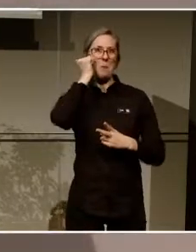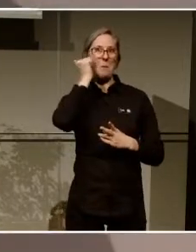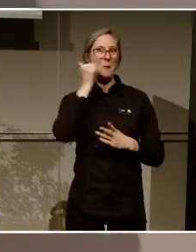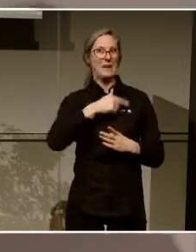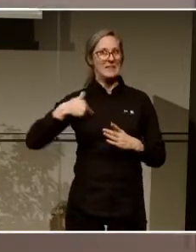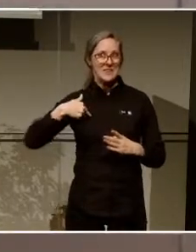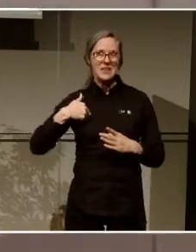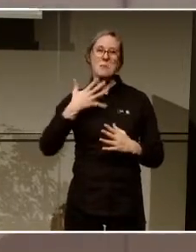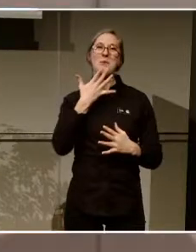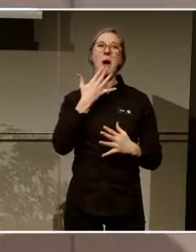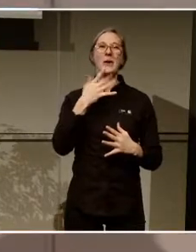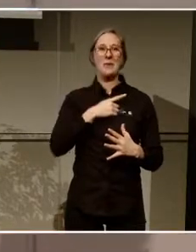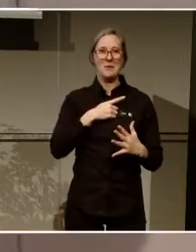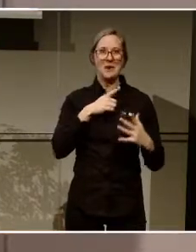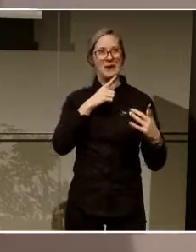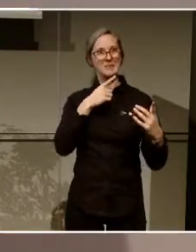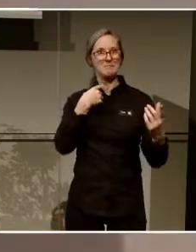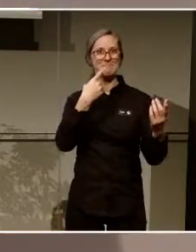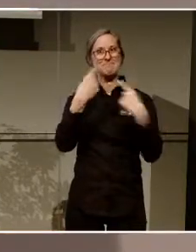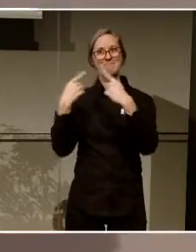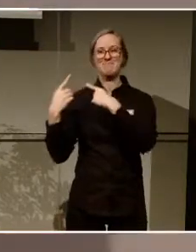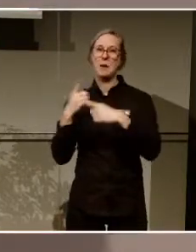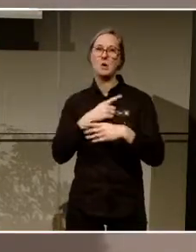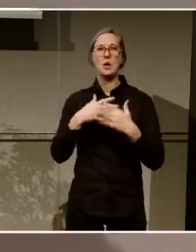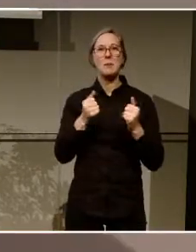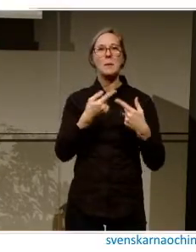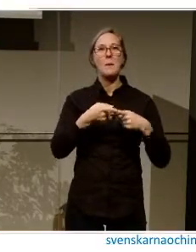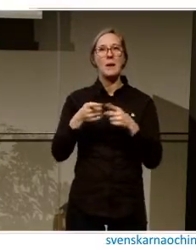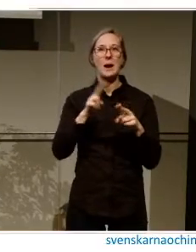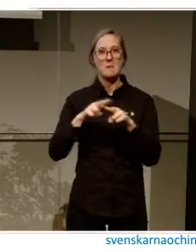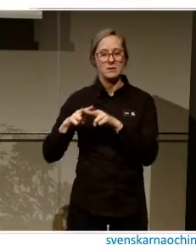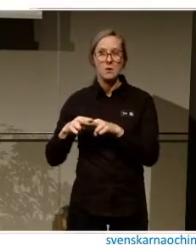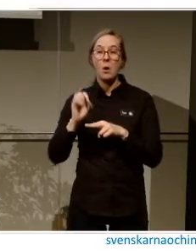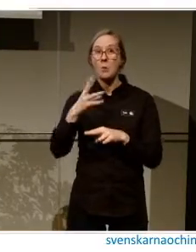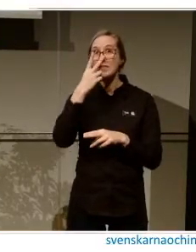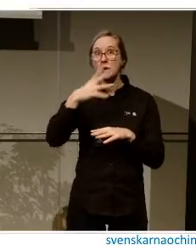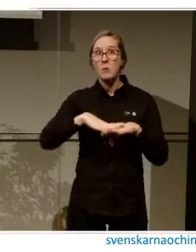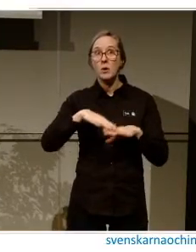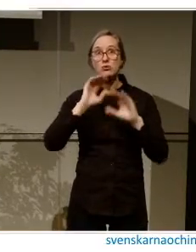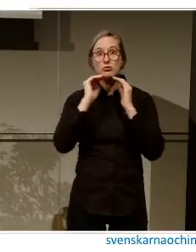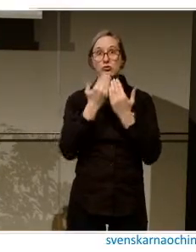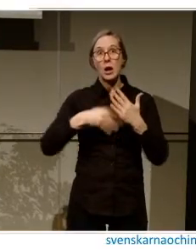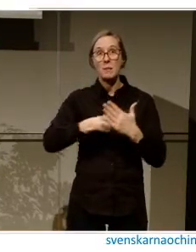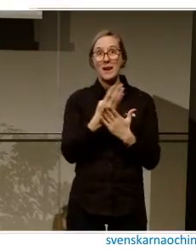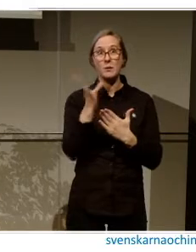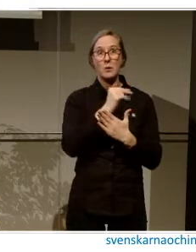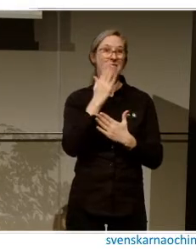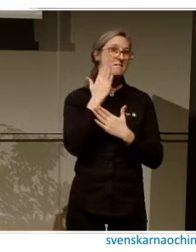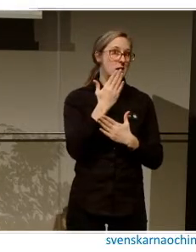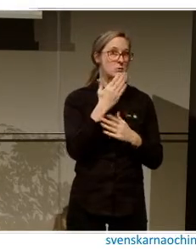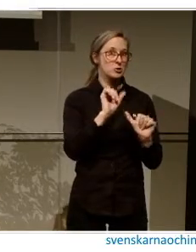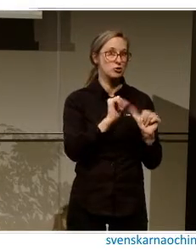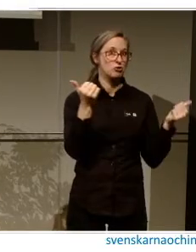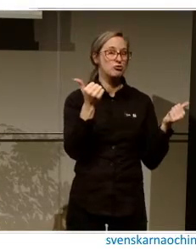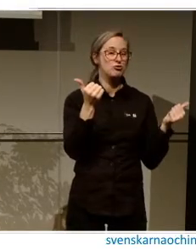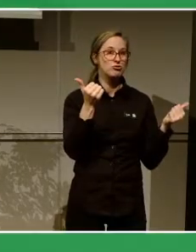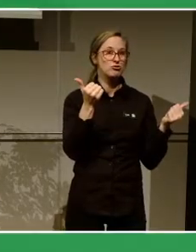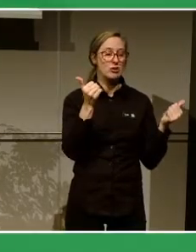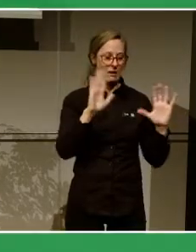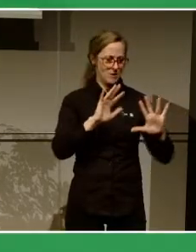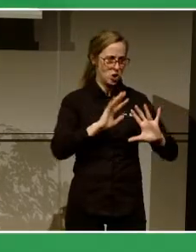mycket på många olika ställen. Summerar man hur det ser ut på sociala medier så är det ju Facebook som är den största. Den hade till och